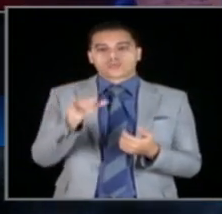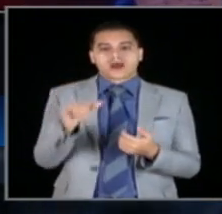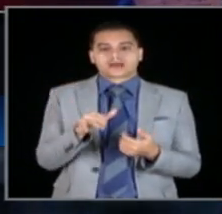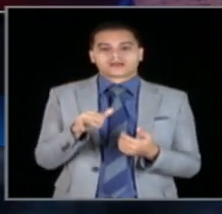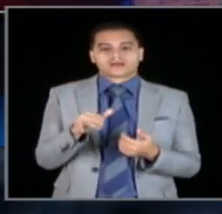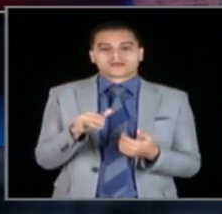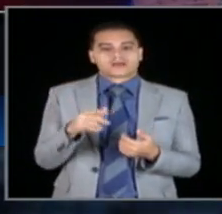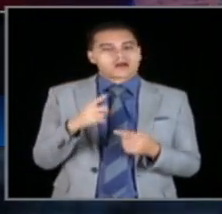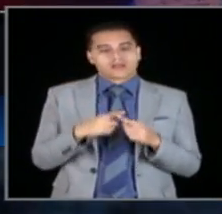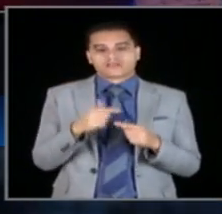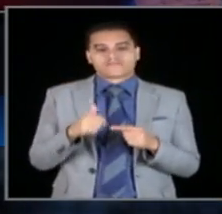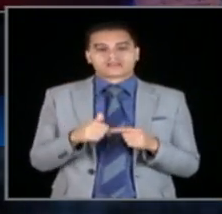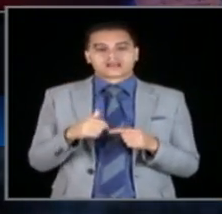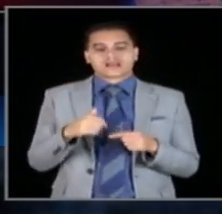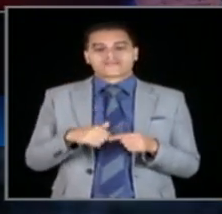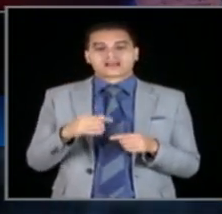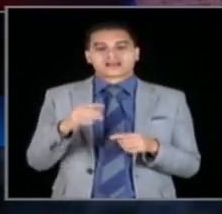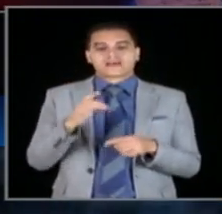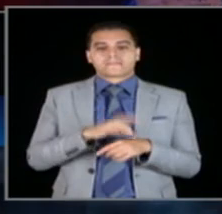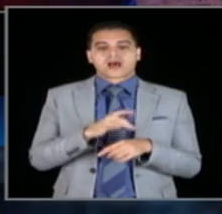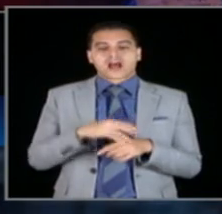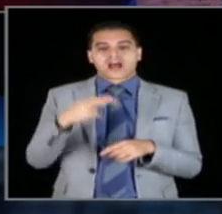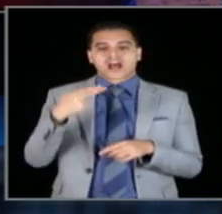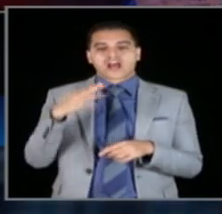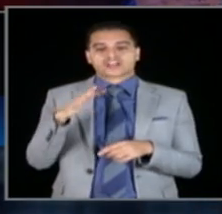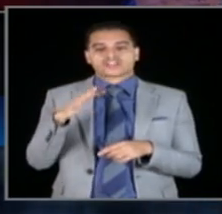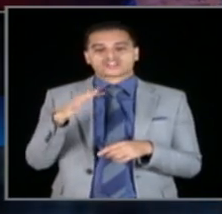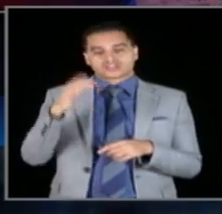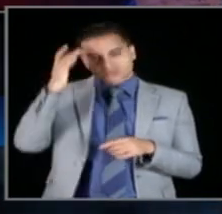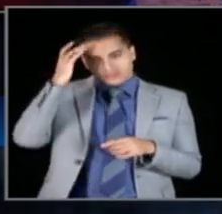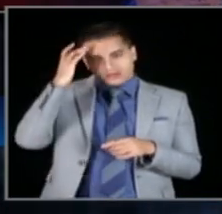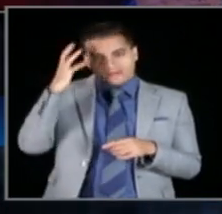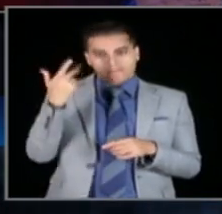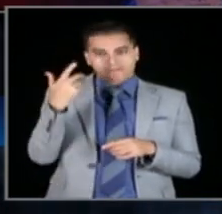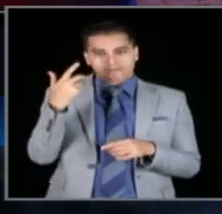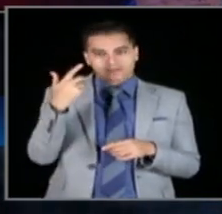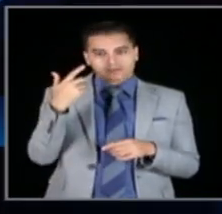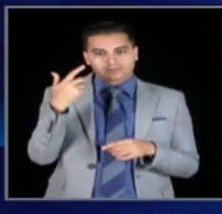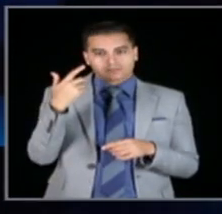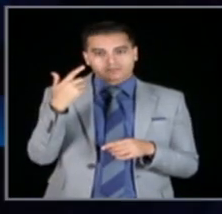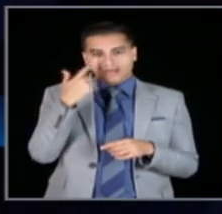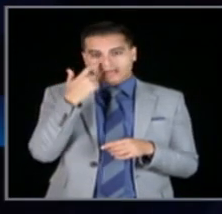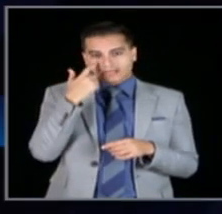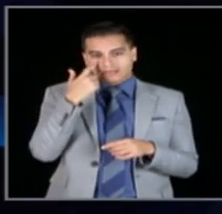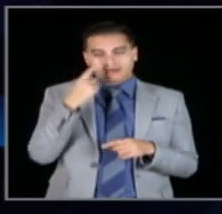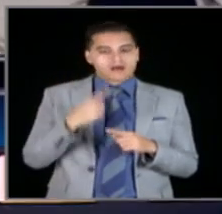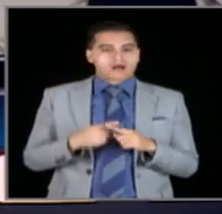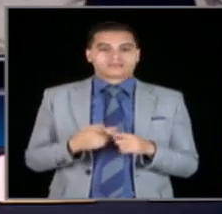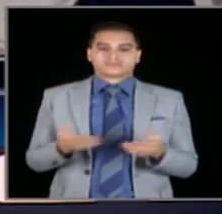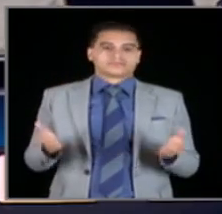لورد كلومر. غلط. يصيب التهاب عش الغراب أحد أعضاء رأس الإنسان، فما هو؟ العين.